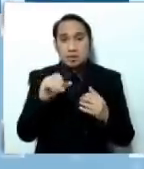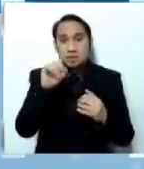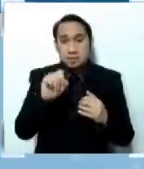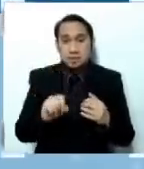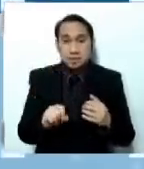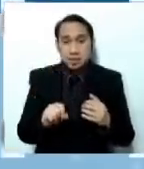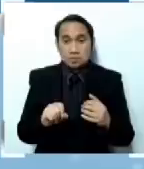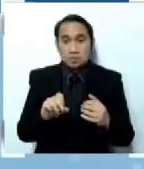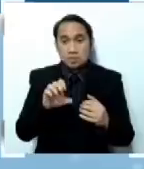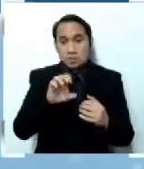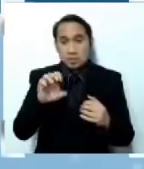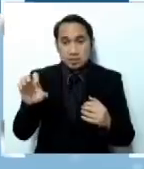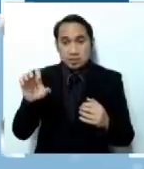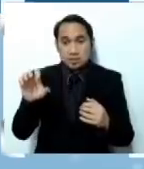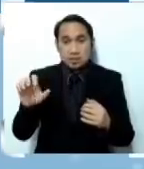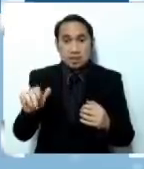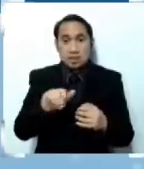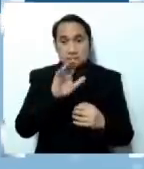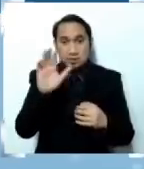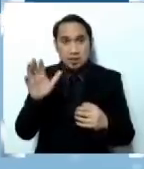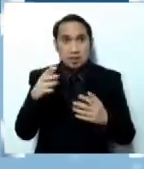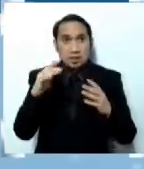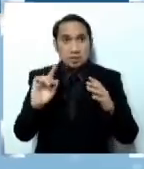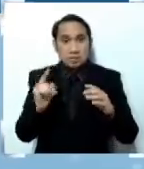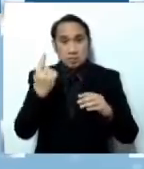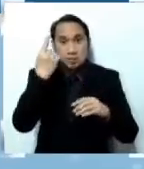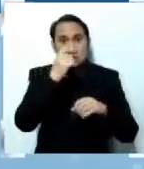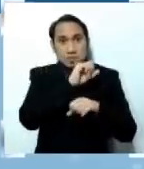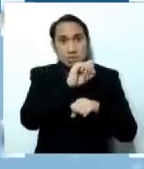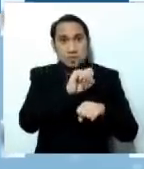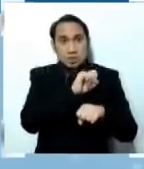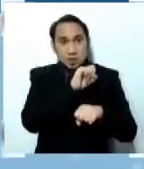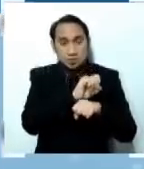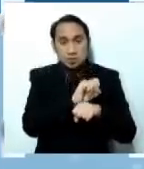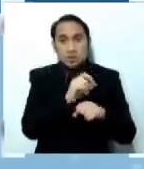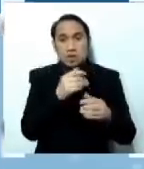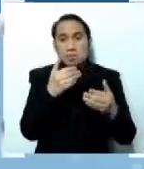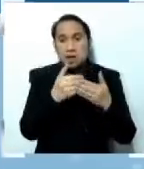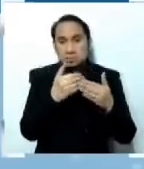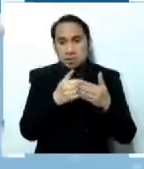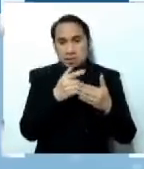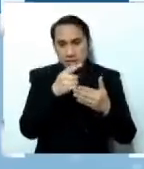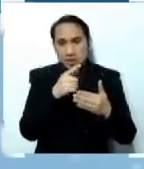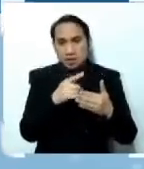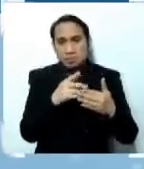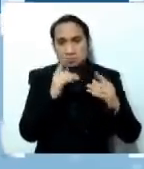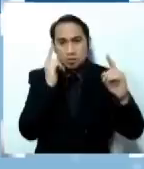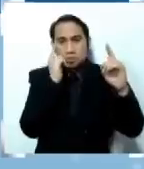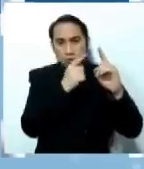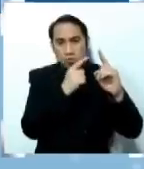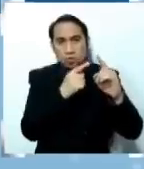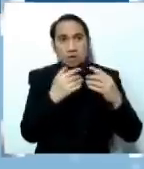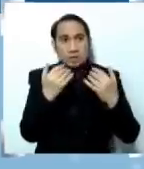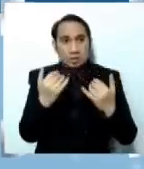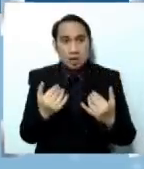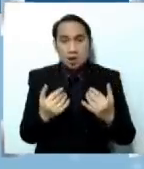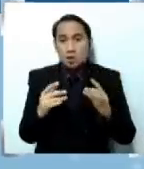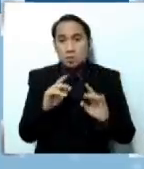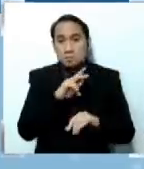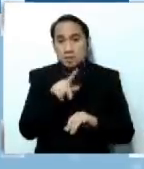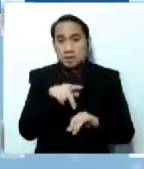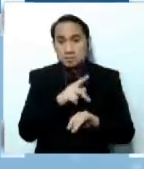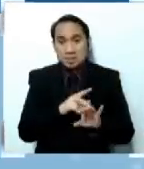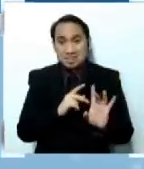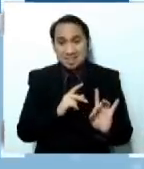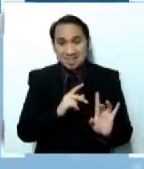Singapore na ang nangunguna. Malapit-lapit na nilang maabot ang herd immunity, habang pang-8 ang Pilipinas. Lamang pa kung tutuusin